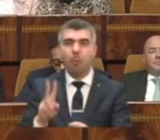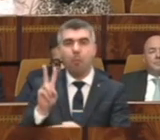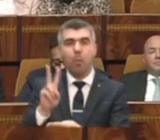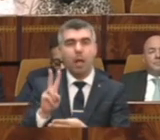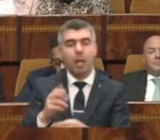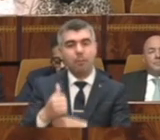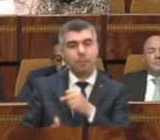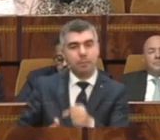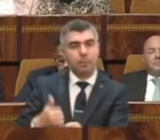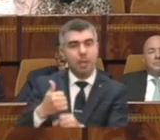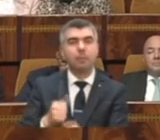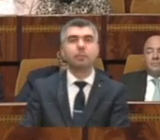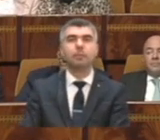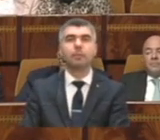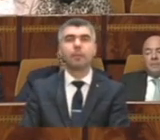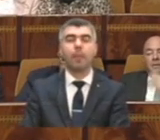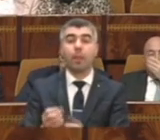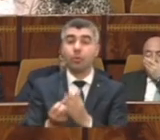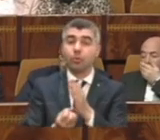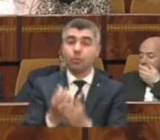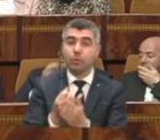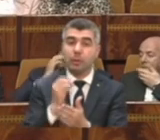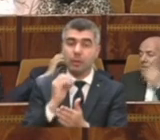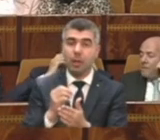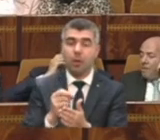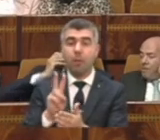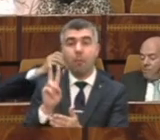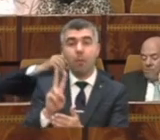السنة. يجب خلق مخيمات دامجة